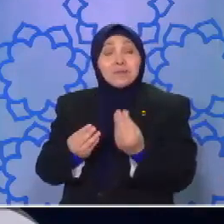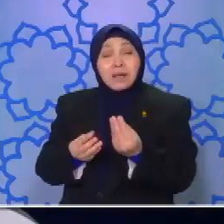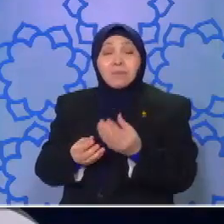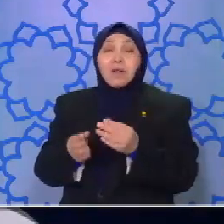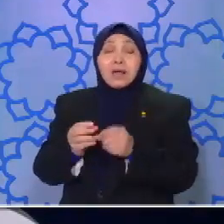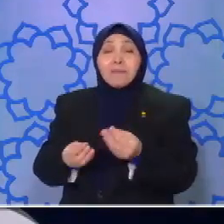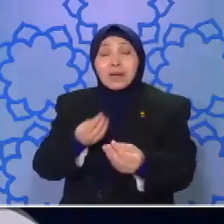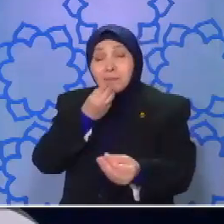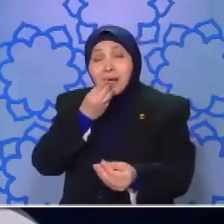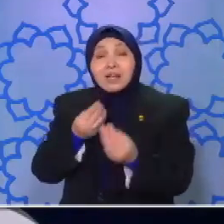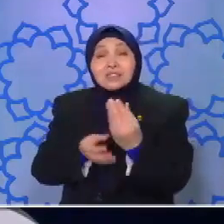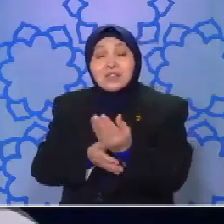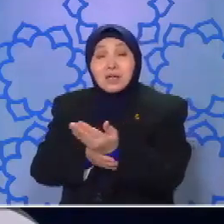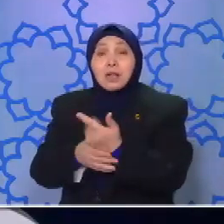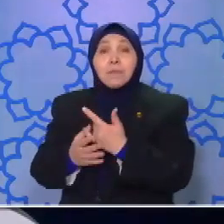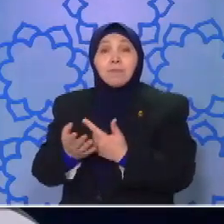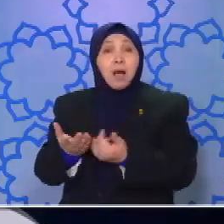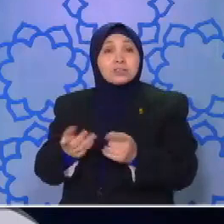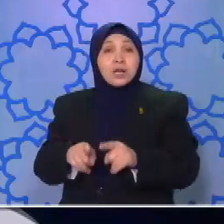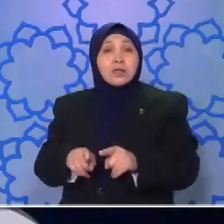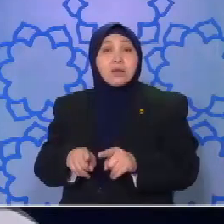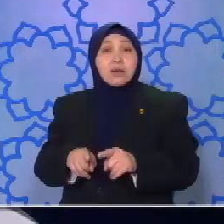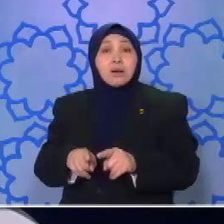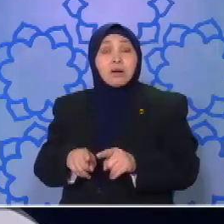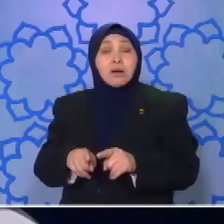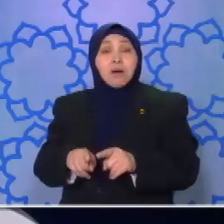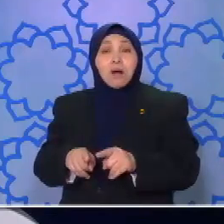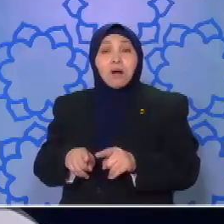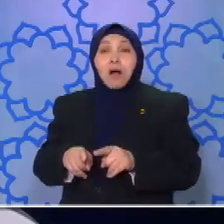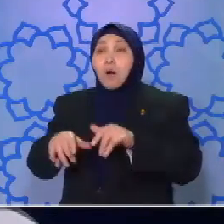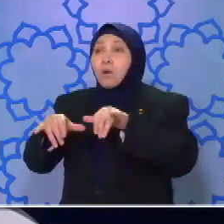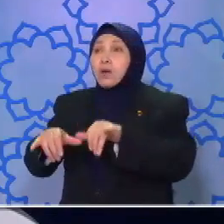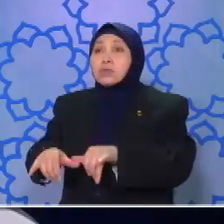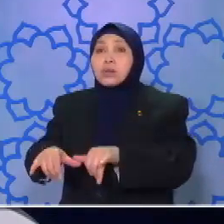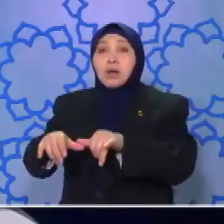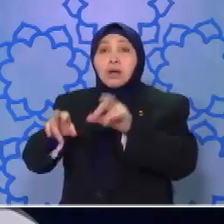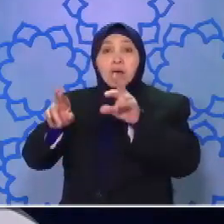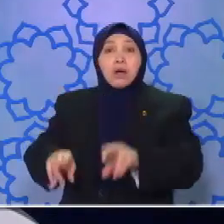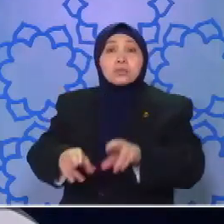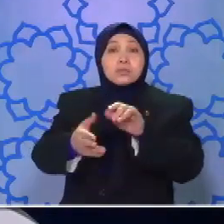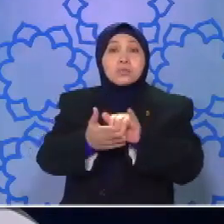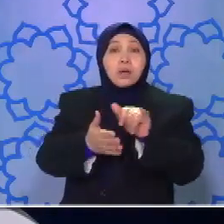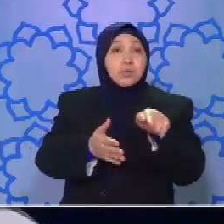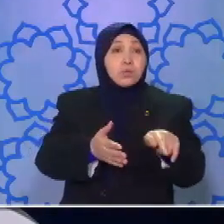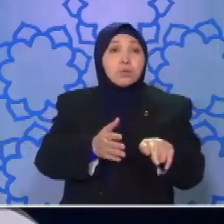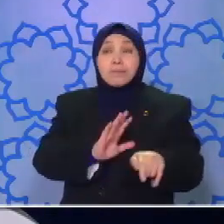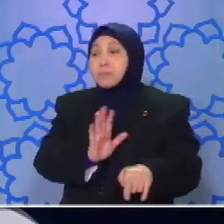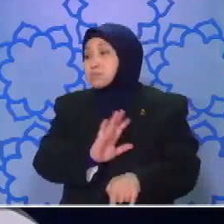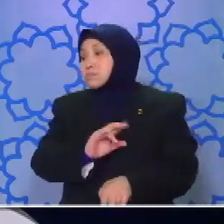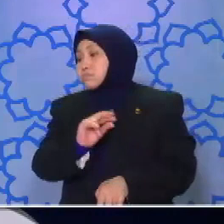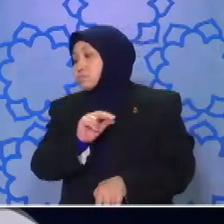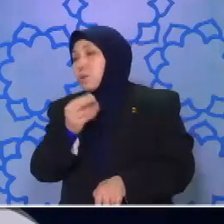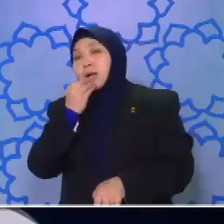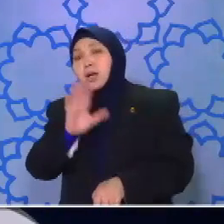diberikan makanan. Tetapi apa yang berlaku oleh mereka penduduk negeri tersebut, fa'abau, ya, mereka itu enggan memberi,